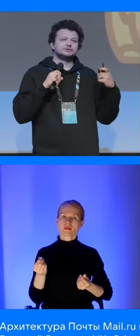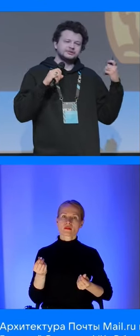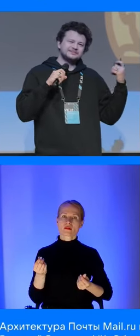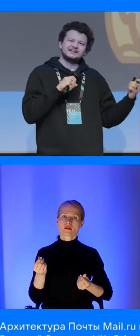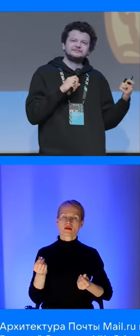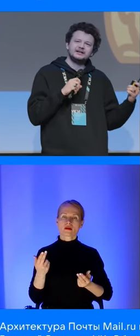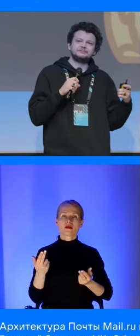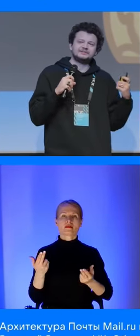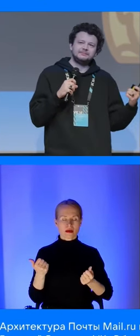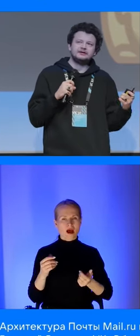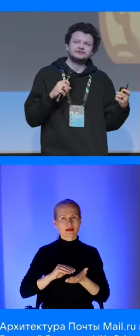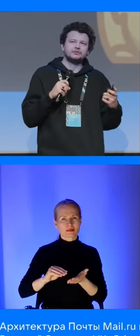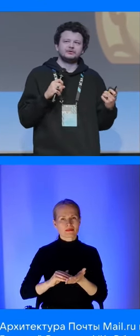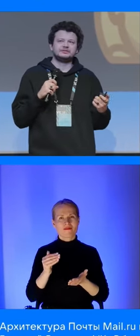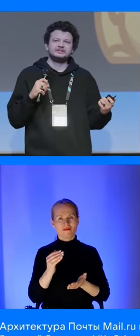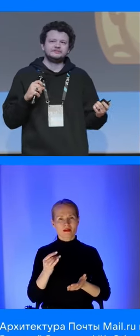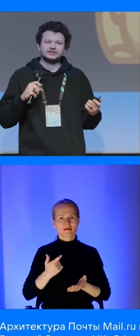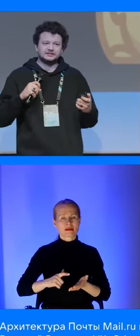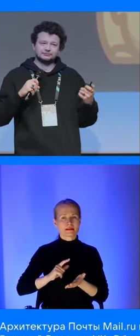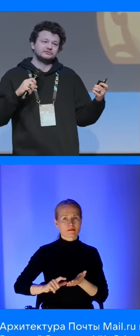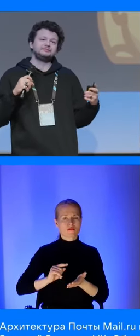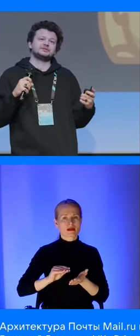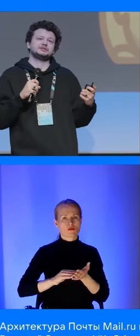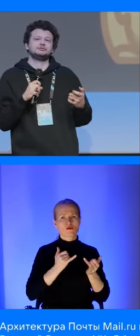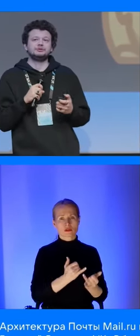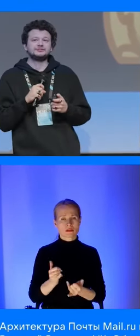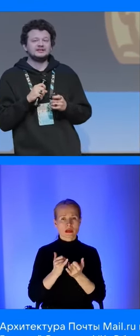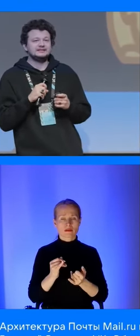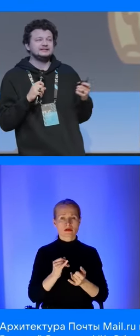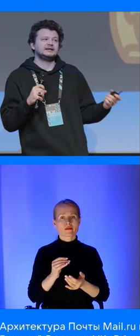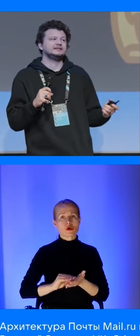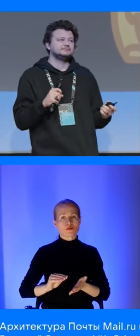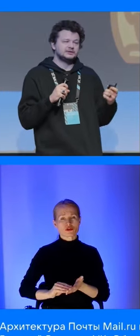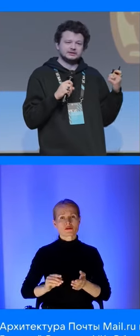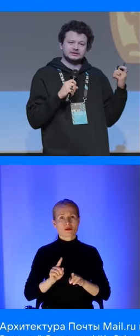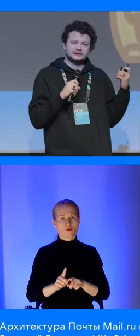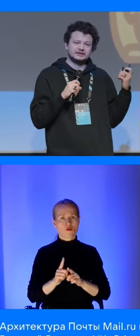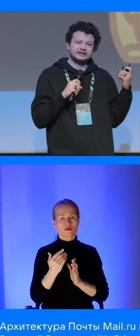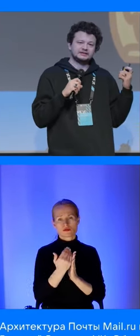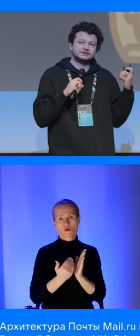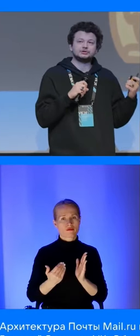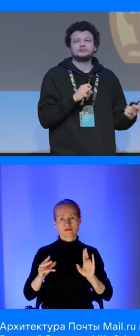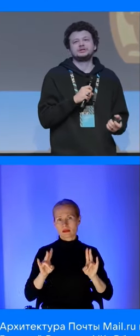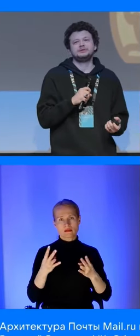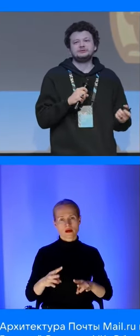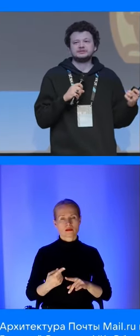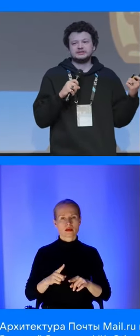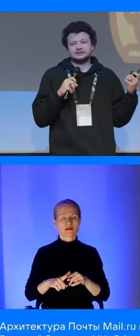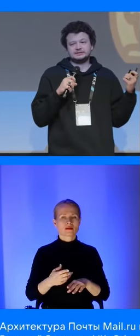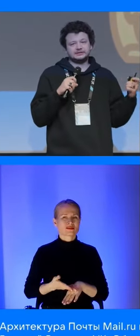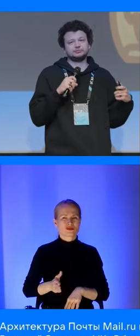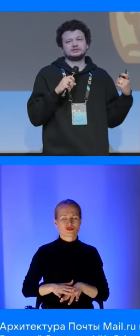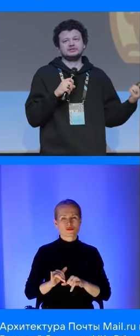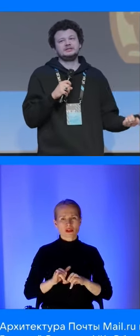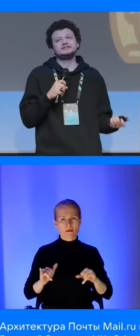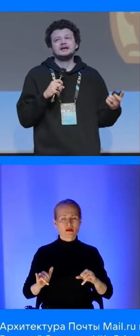да, собственно, писать файлы под себя в такого рода сервисах, если вдруг вы пишете такой софт, не надо. Это тяжело масштабируется,